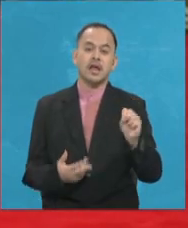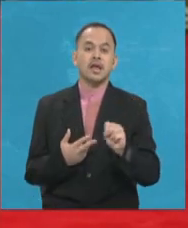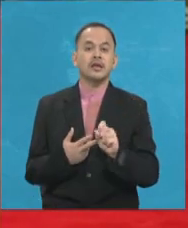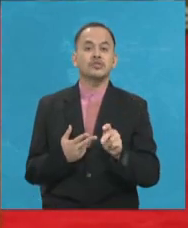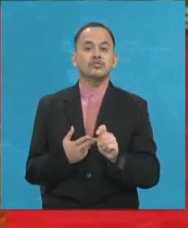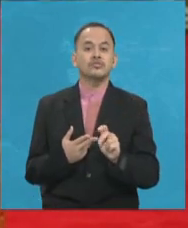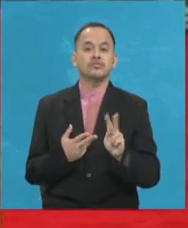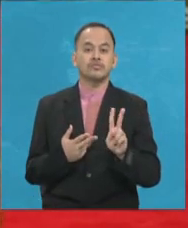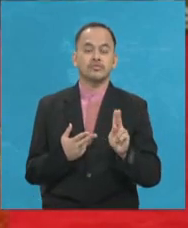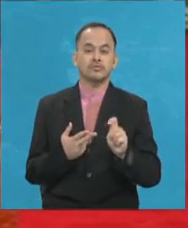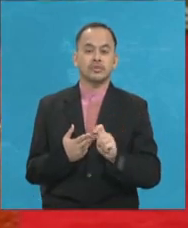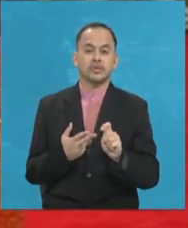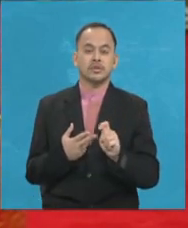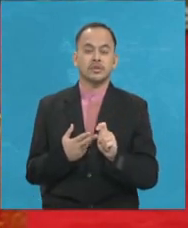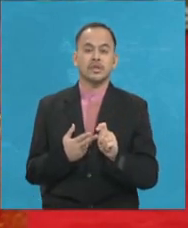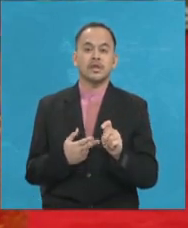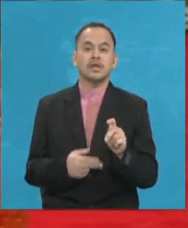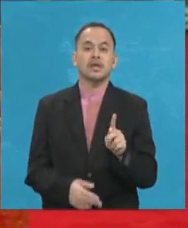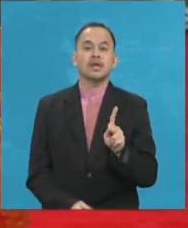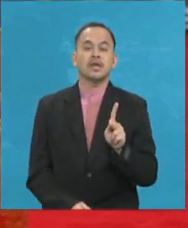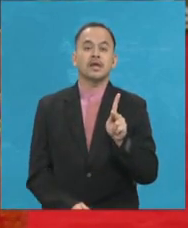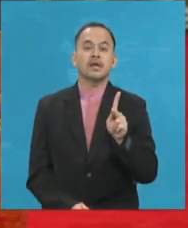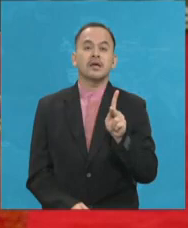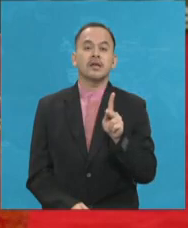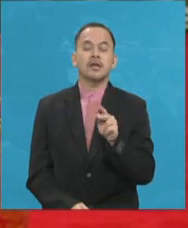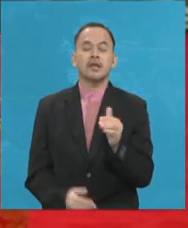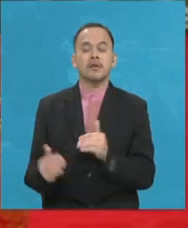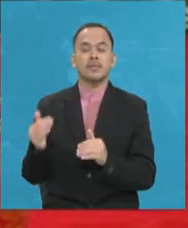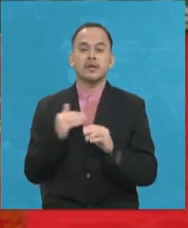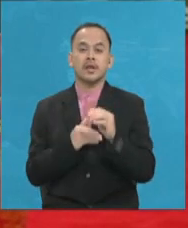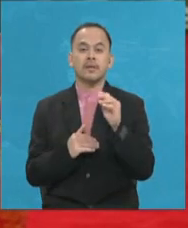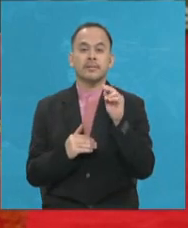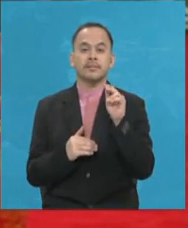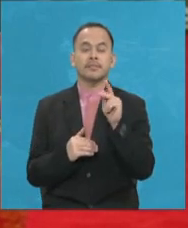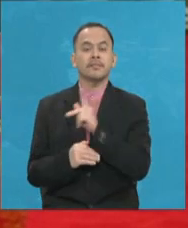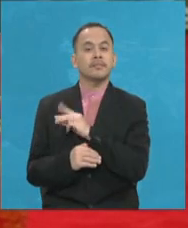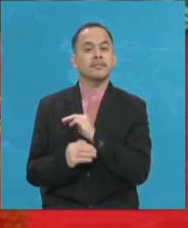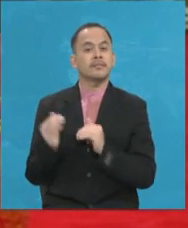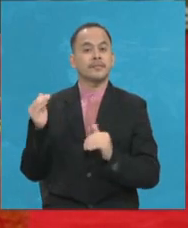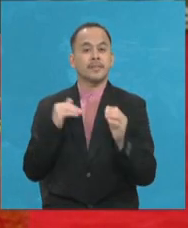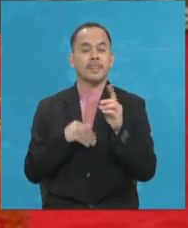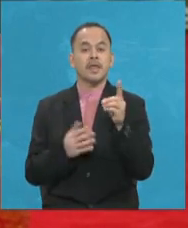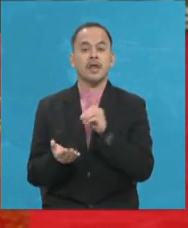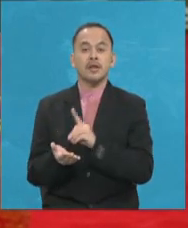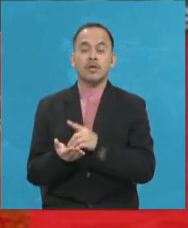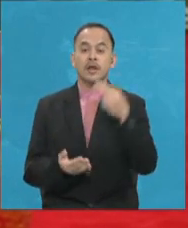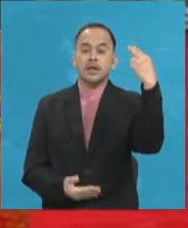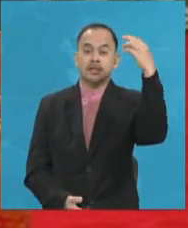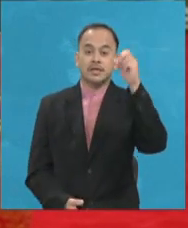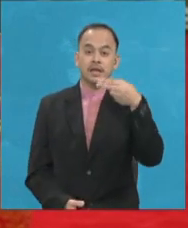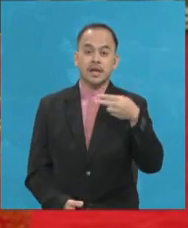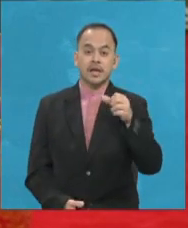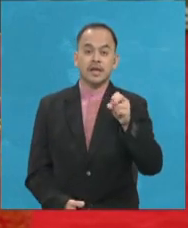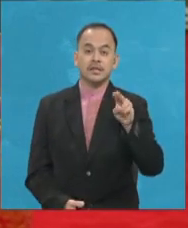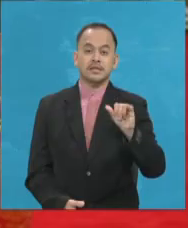perancangan guna tanah dan alam sekitar Kementerian Pembangunan Doctor Daeng Hajah Haslinda binti